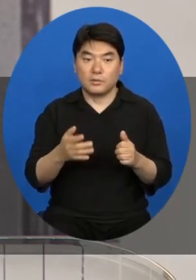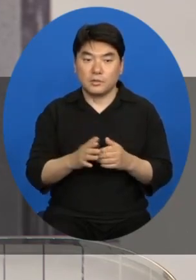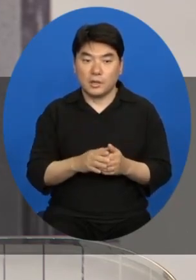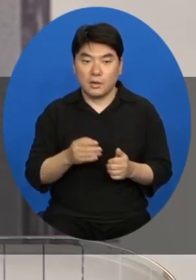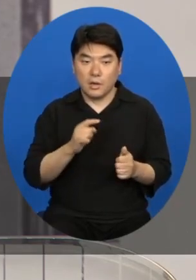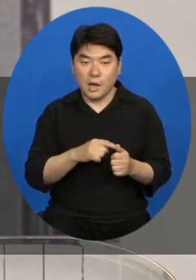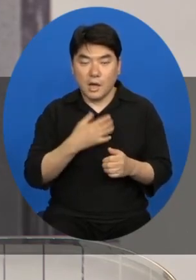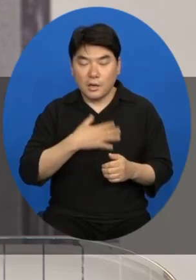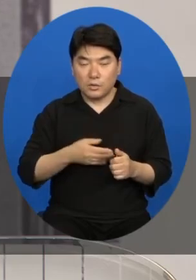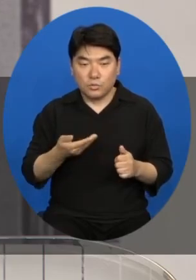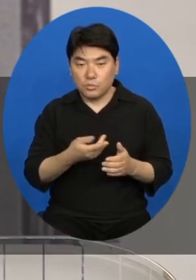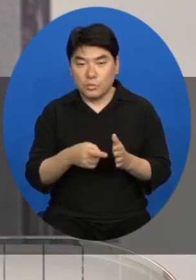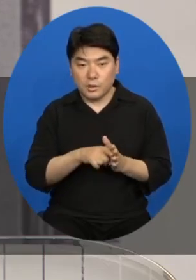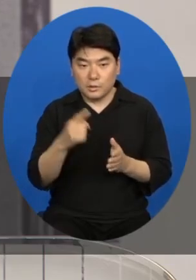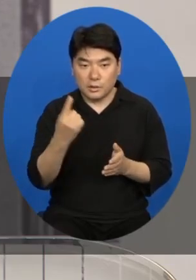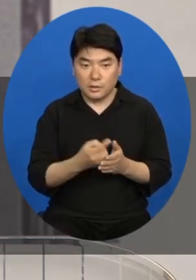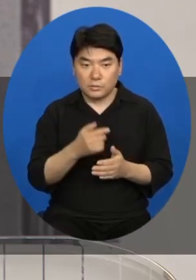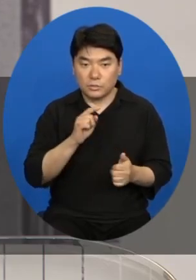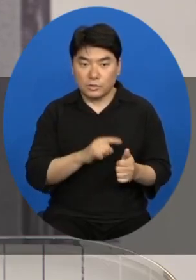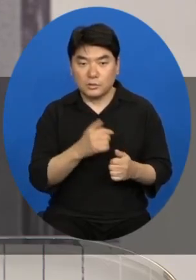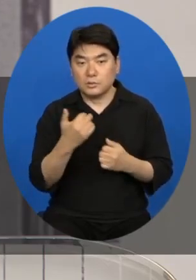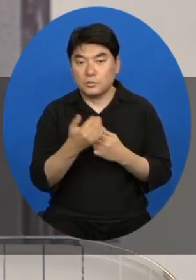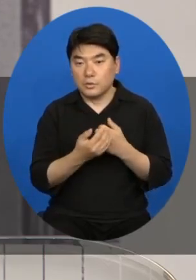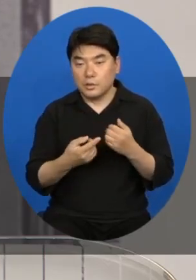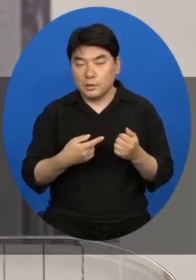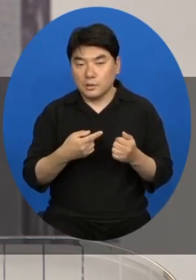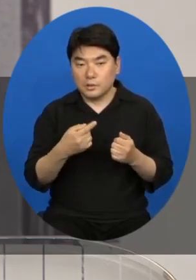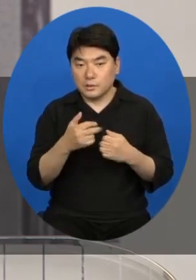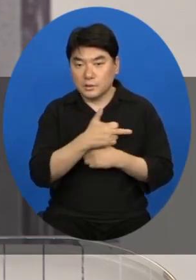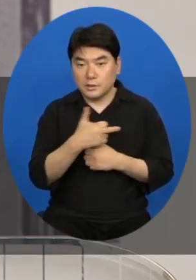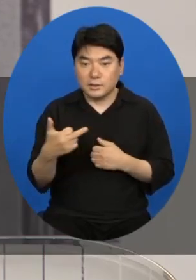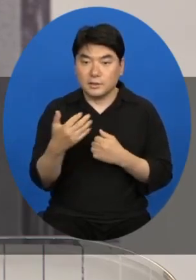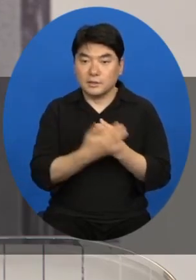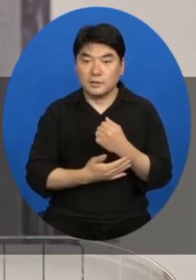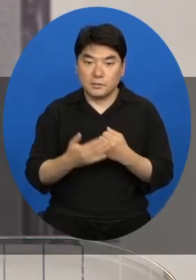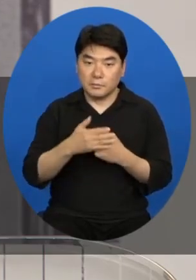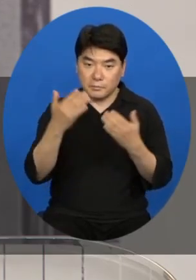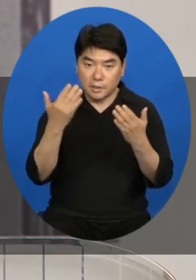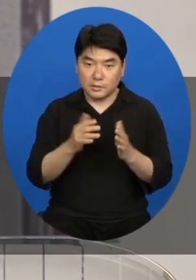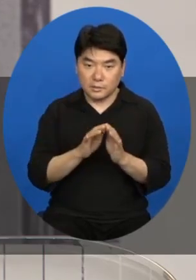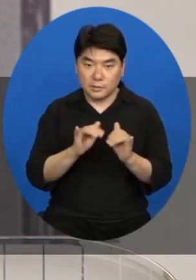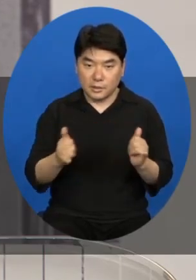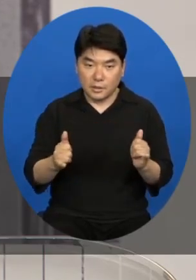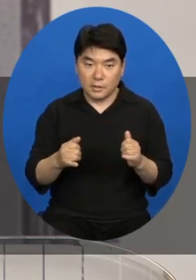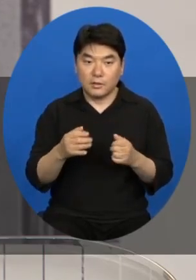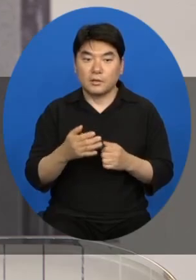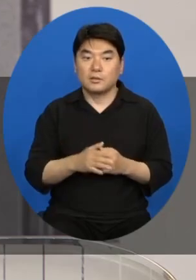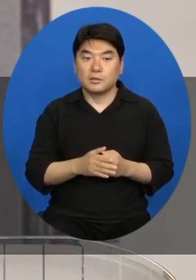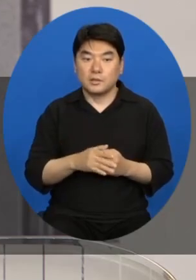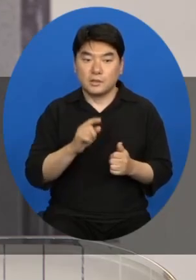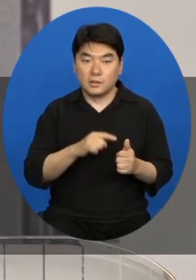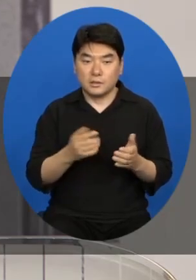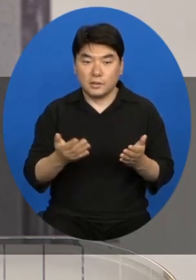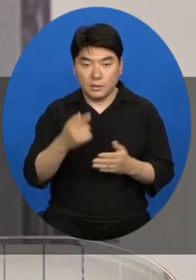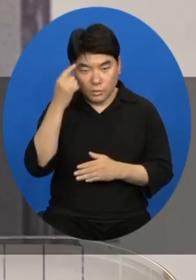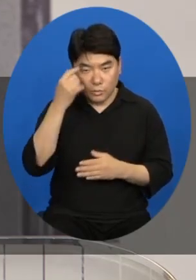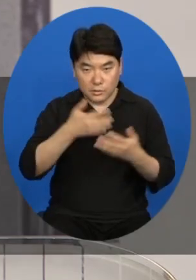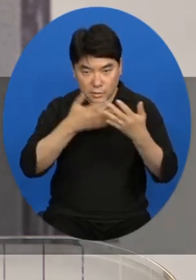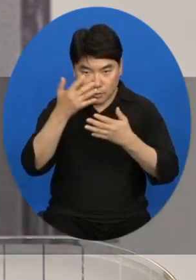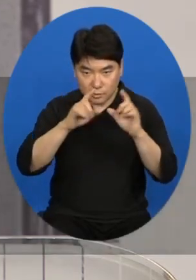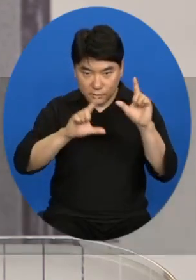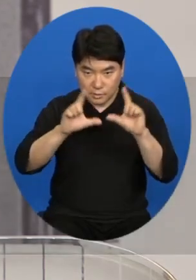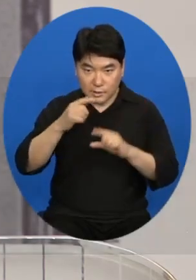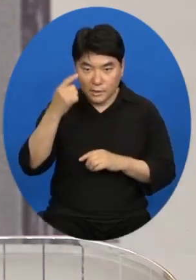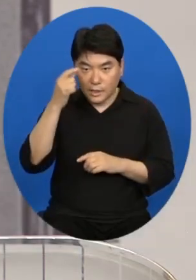왔느니라. 왜냐하면 너는 크게 은총을 받은 자라. 그런즉 너는 이 일을 생각하고 환상을 깨달을 지니라. 지금까지